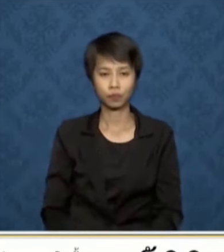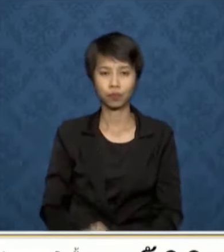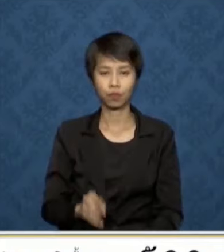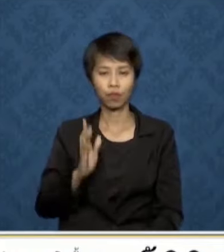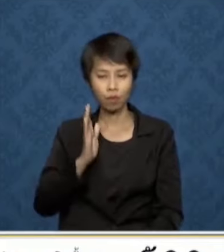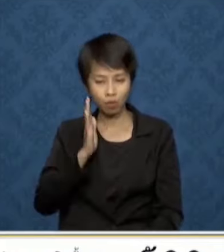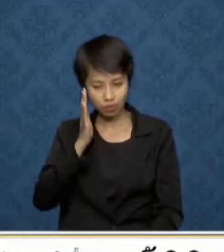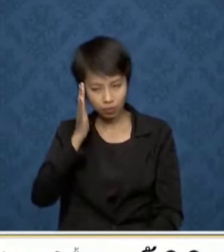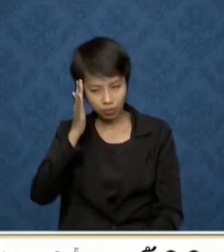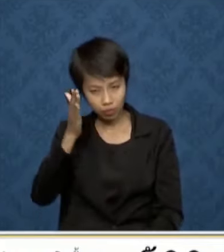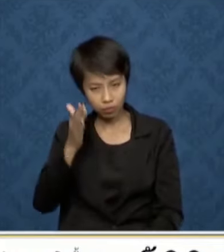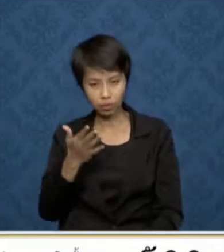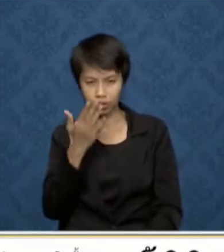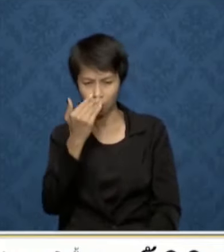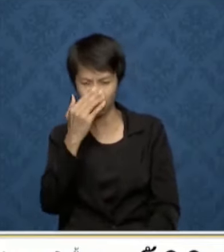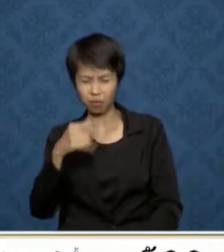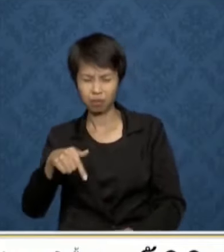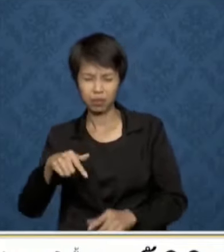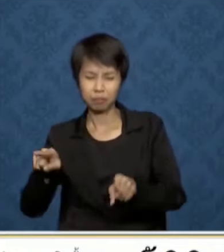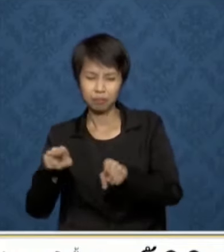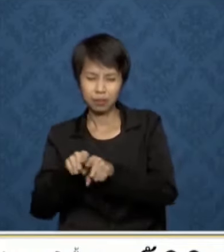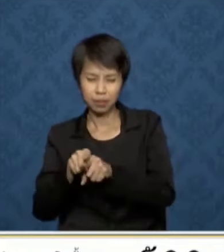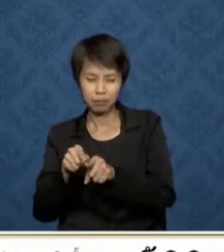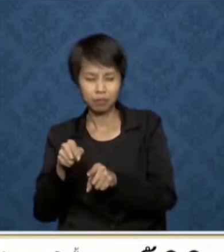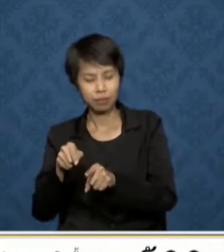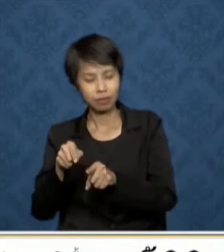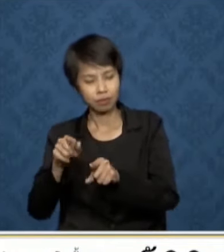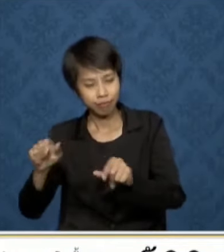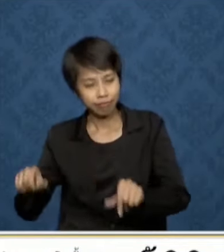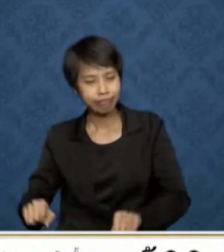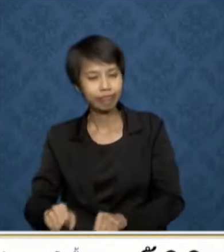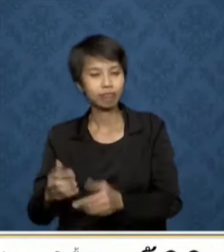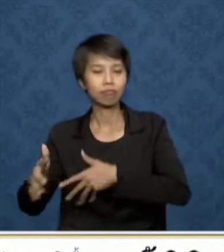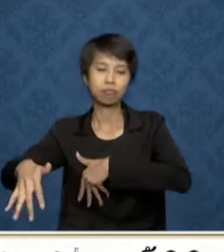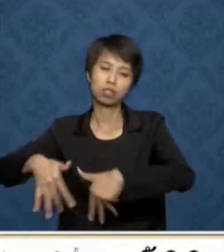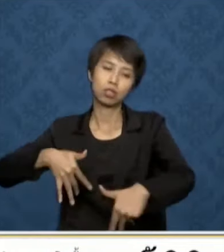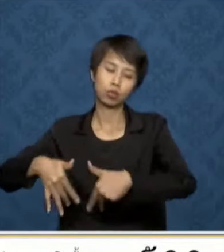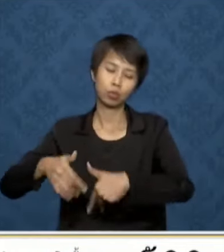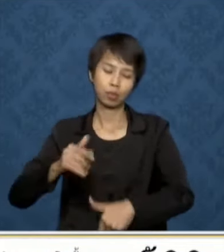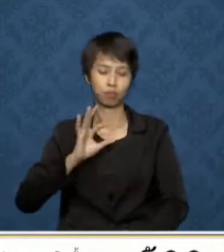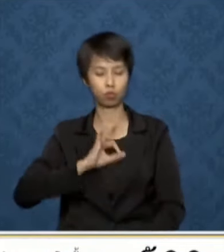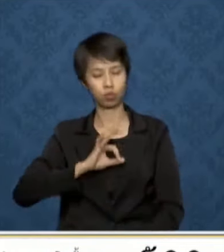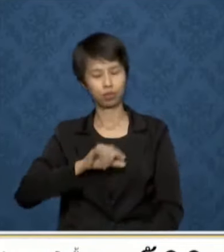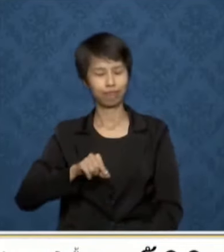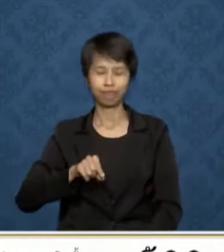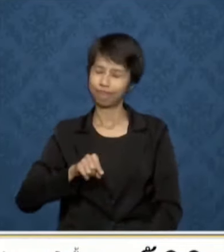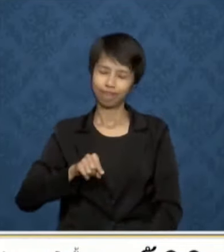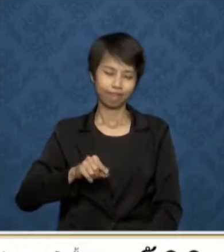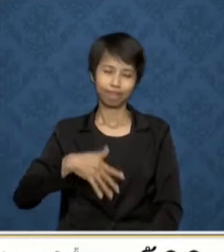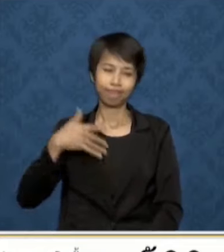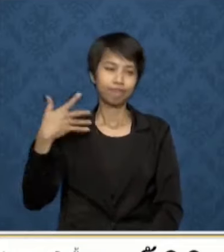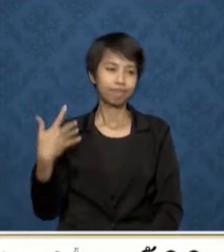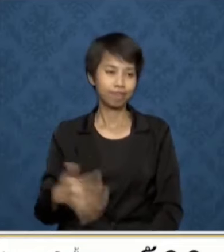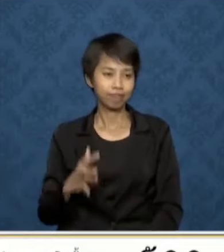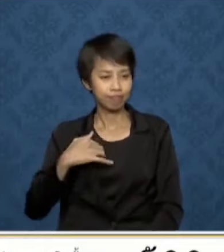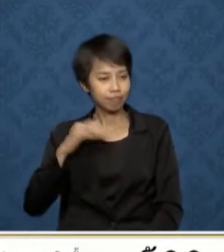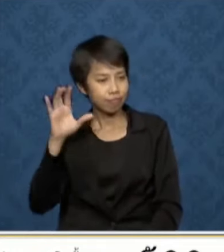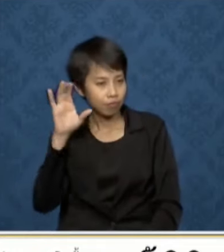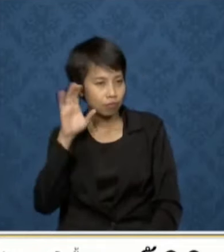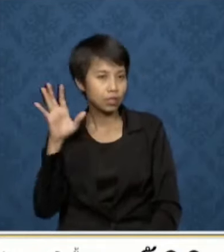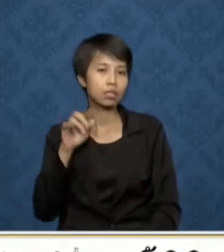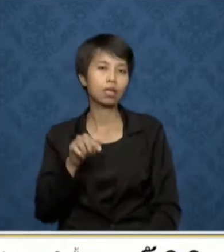ท้ายทสุดทำไมเหถขาบทำไมประชาชนบางส่วนถึงไม่เชื่อ